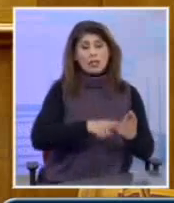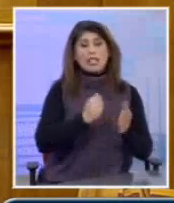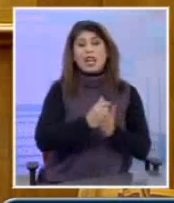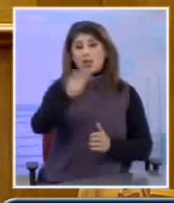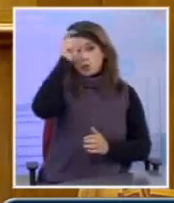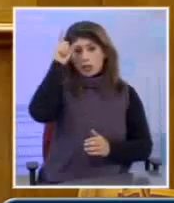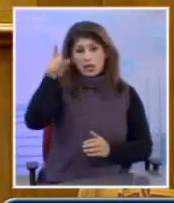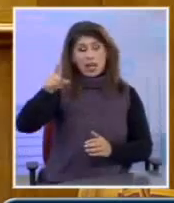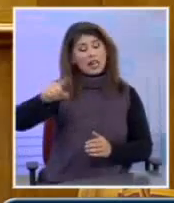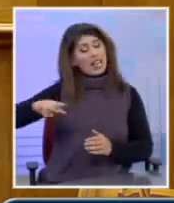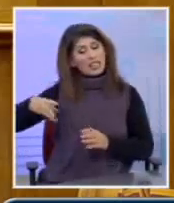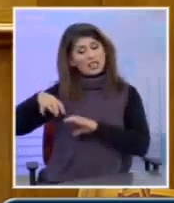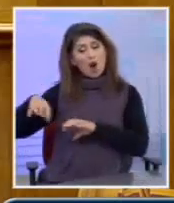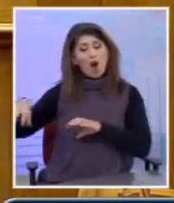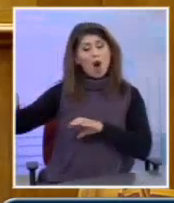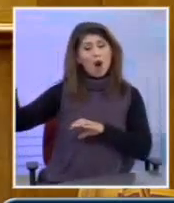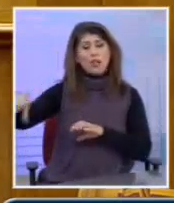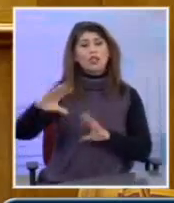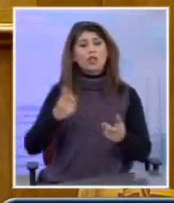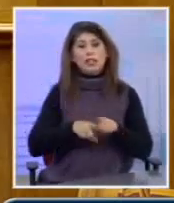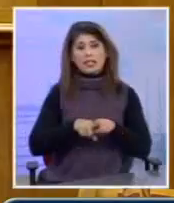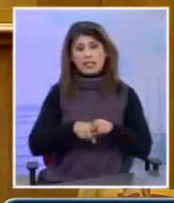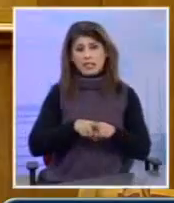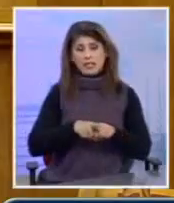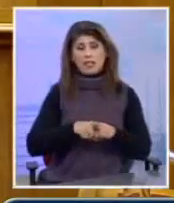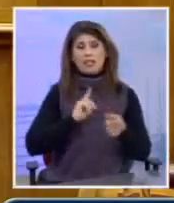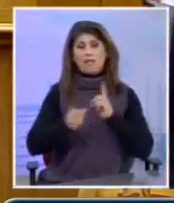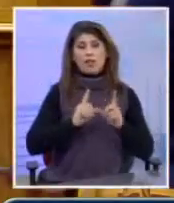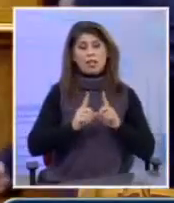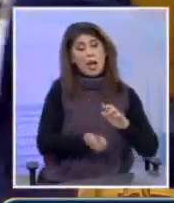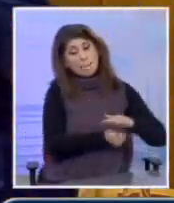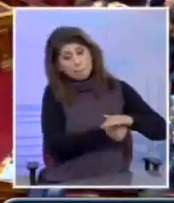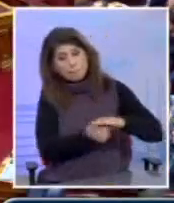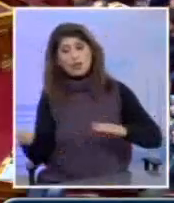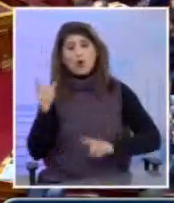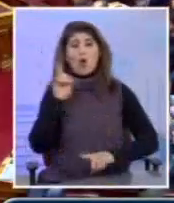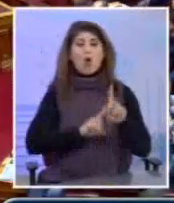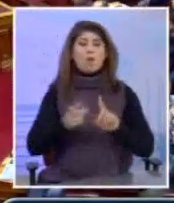Τουρκία και οι τρίτες χώρες σε ό,τι αφορά τις συμφωνίες επανεισδοχής. Σας ευχαριστώ.